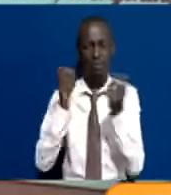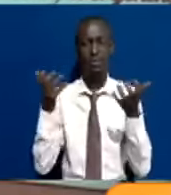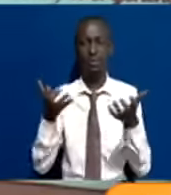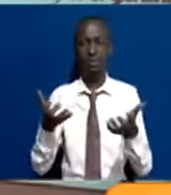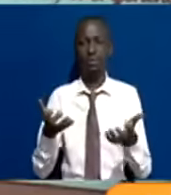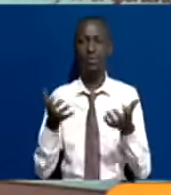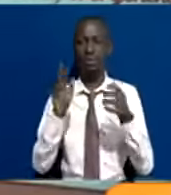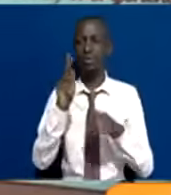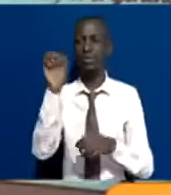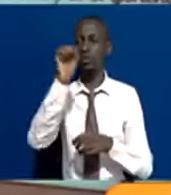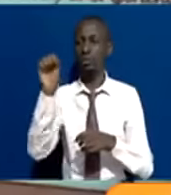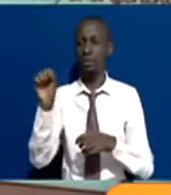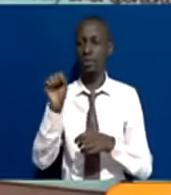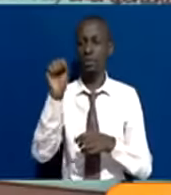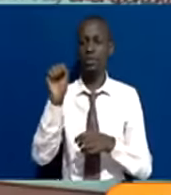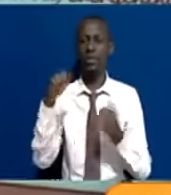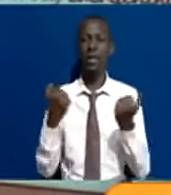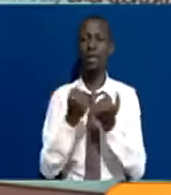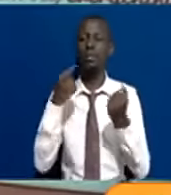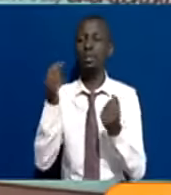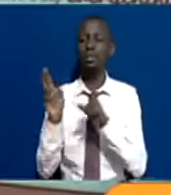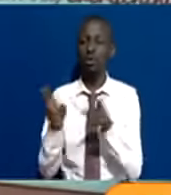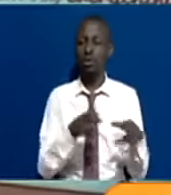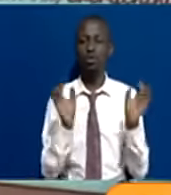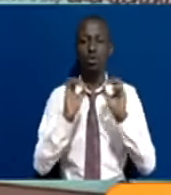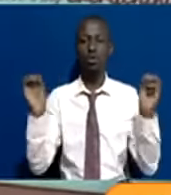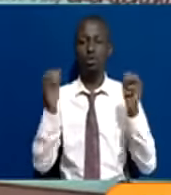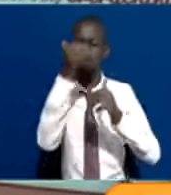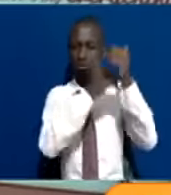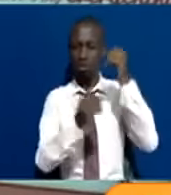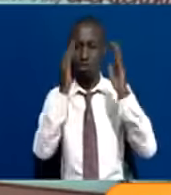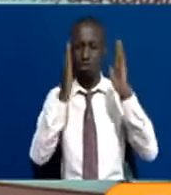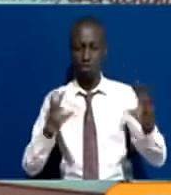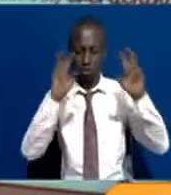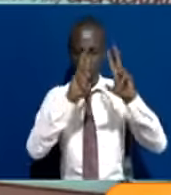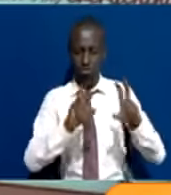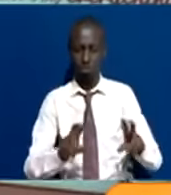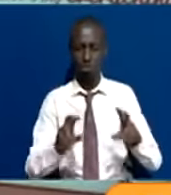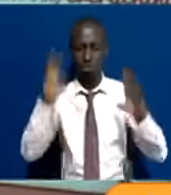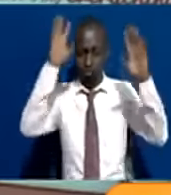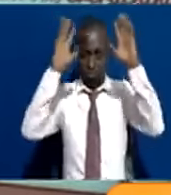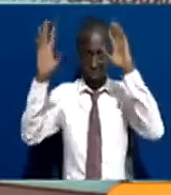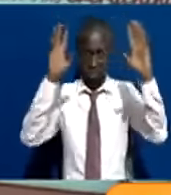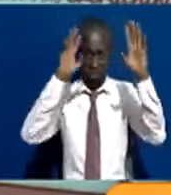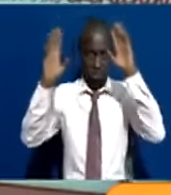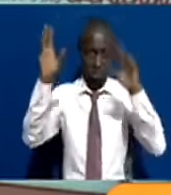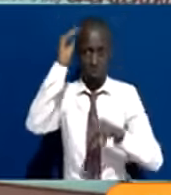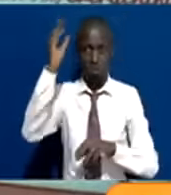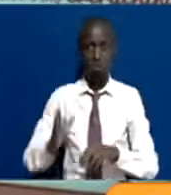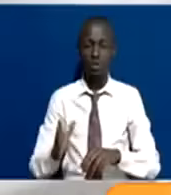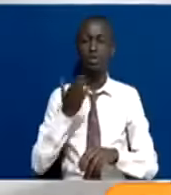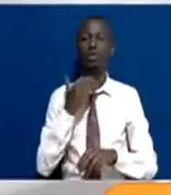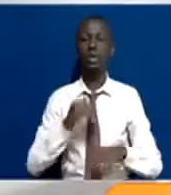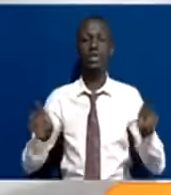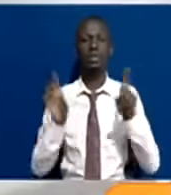shirika la KEBS hii sio bidhaa ya kawaida. Kama mtafiti, uvumbuzi kama huu wa wanafunzi hawa ndio